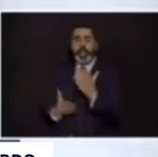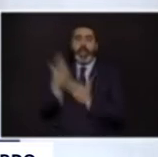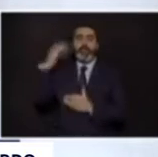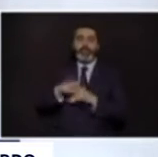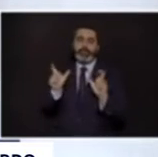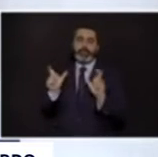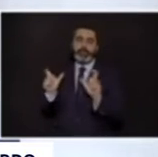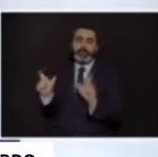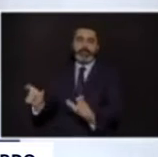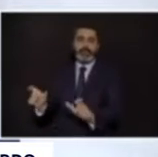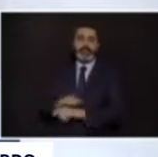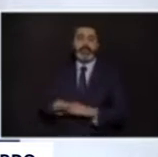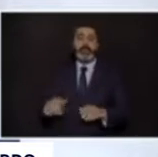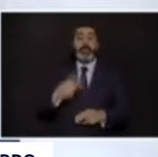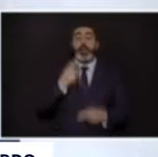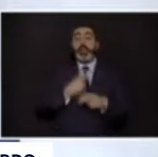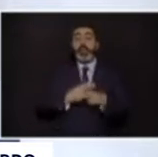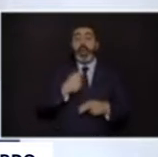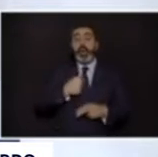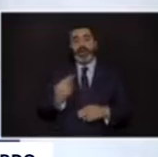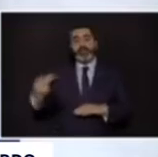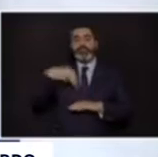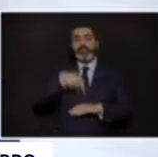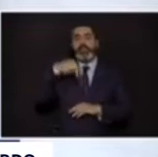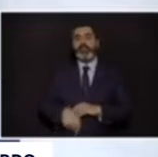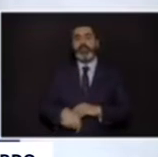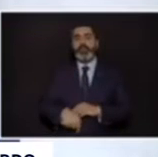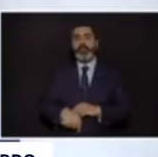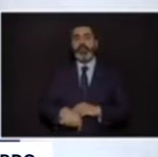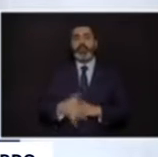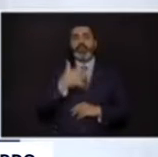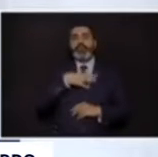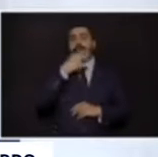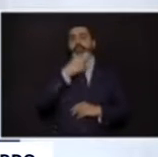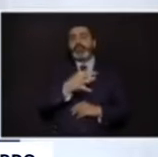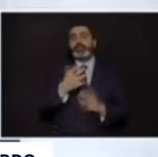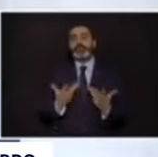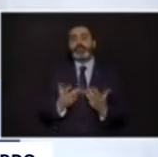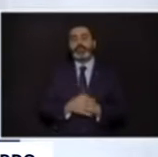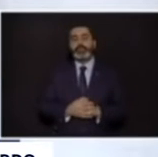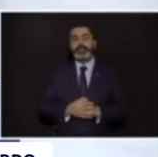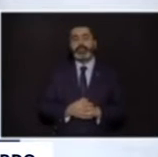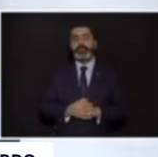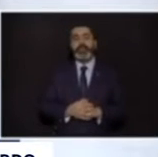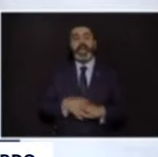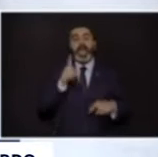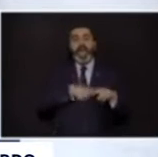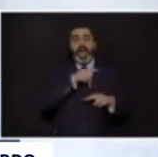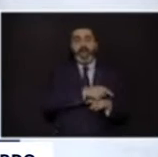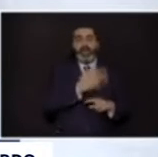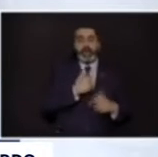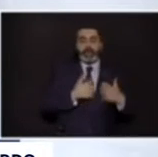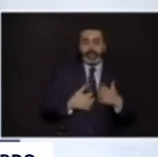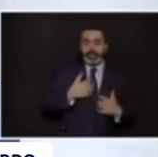μένα να βρίσκομαι εδώ μαζί σας και να σας πω ότι οι ελληνικές ανησυχίες είναι δικές μας